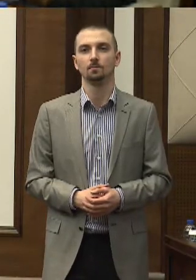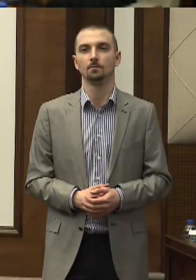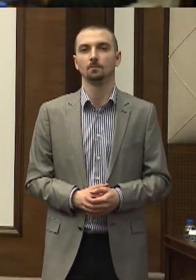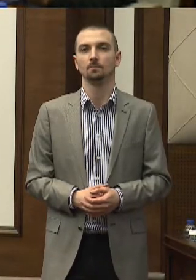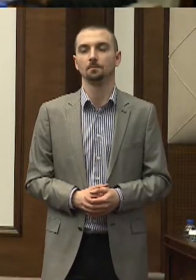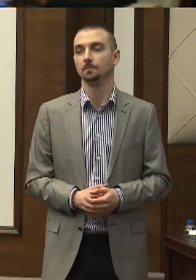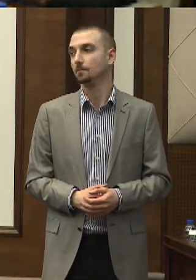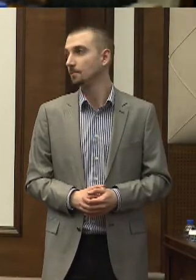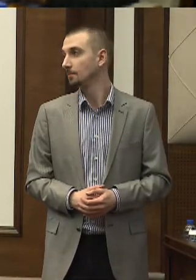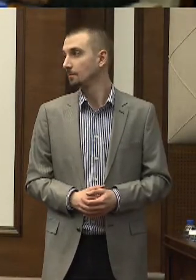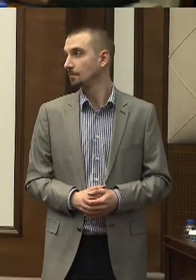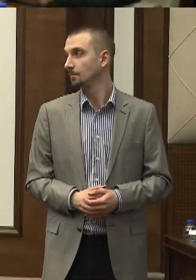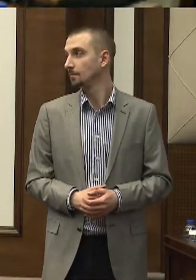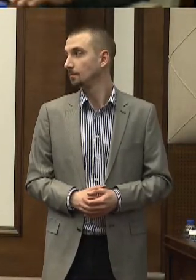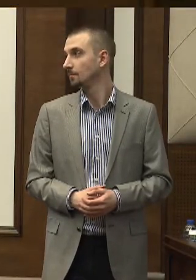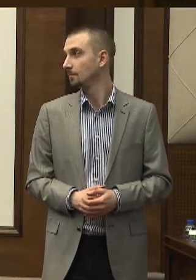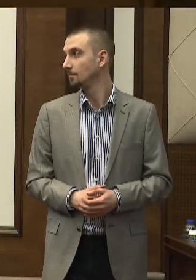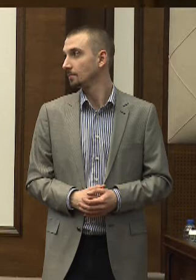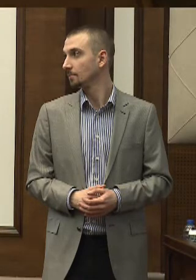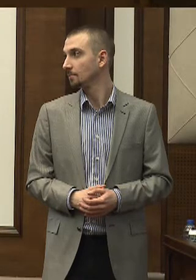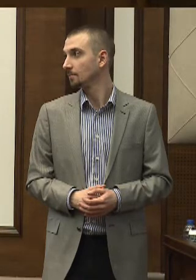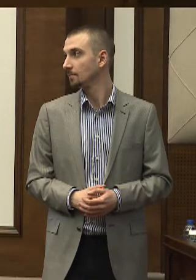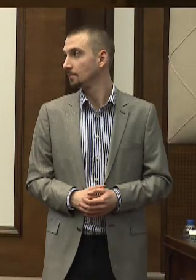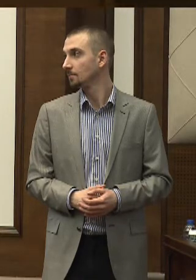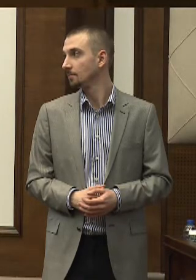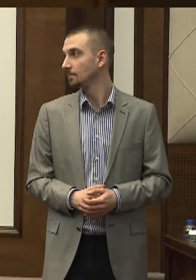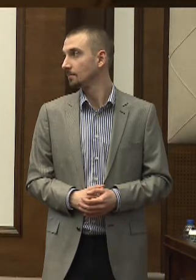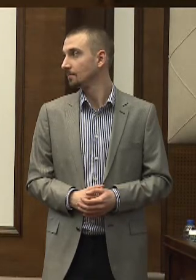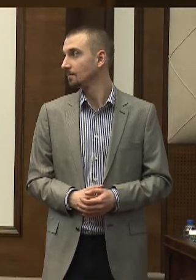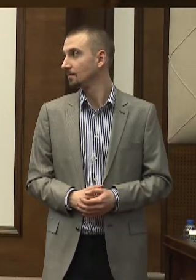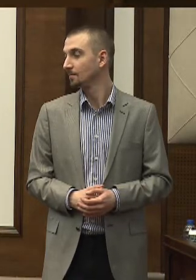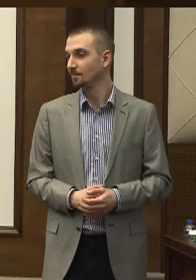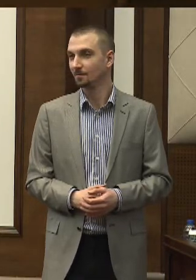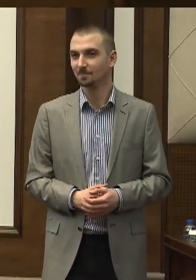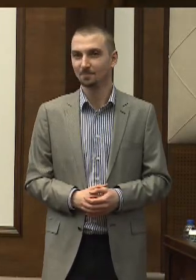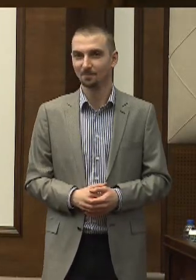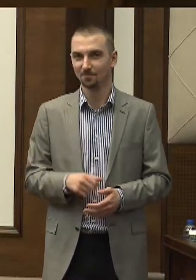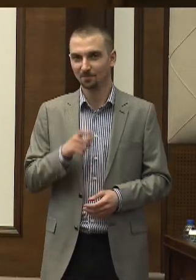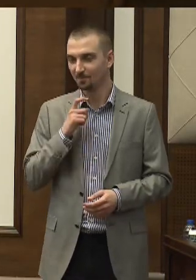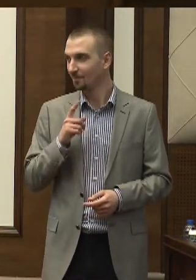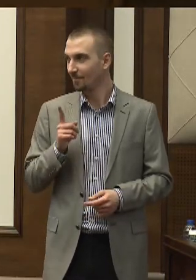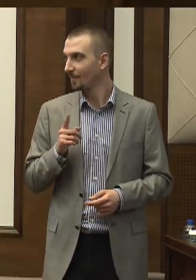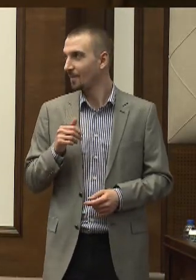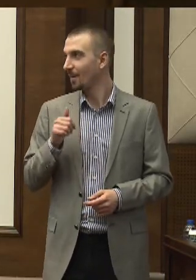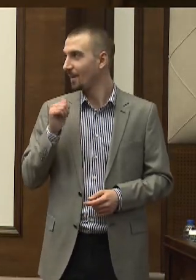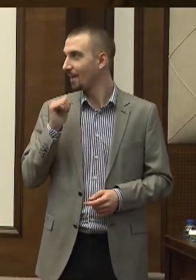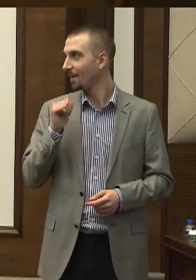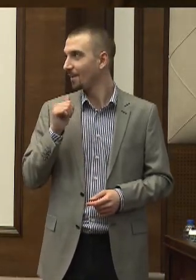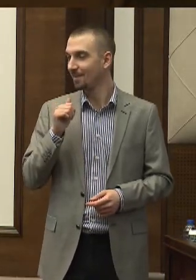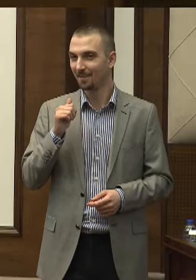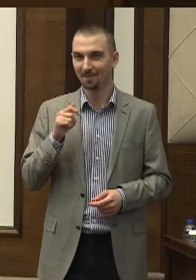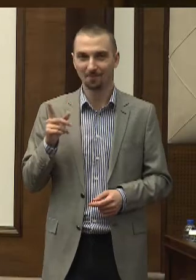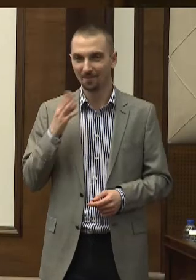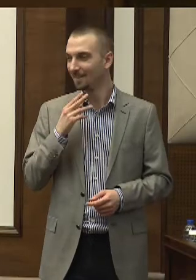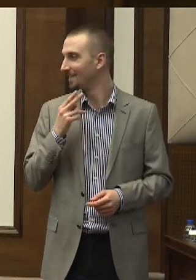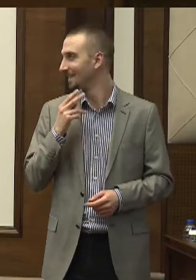İşte bunları okuyacaksınız. Git oku bakalım hadi. Bana diyor çok saldırdınız diyor Başak. Ben diyor bugün Kadınlar Günü'nde bu kadar saldırıya